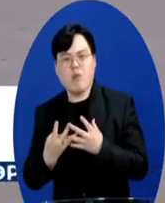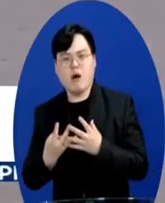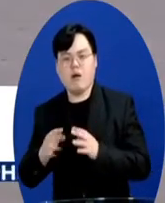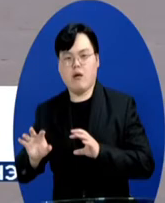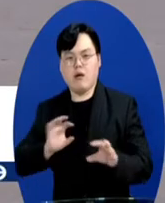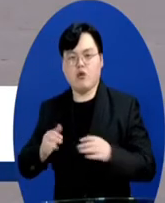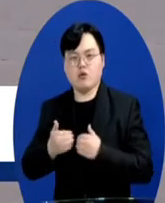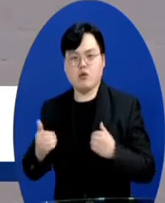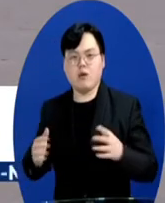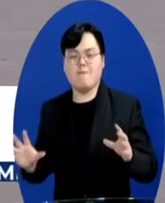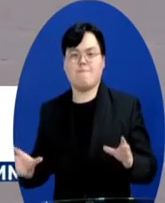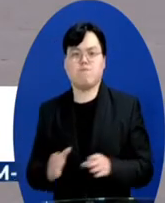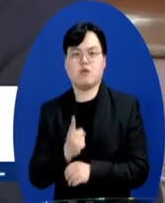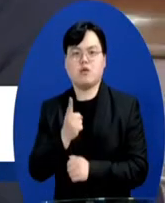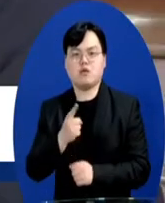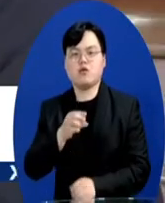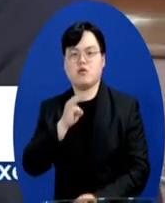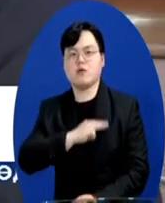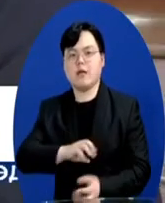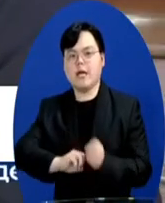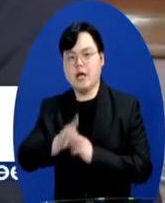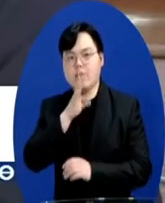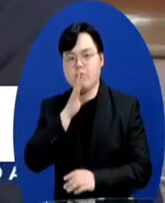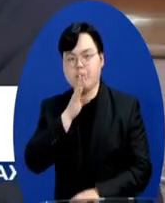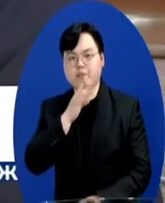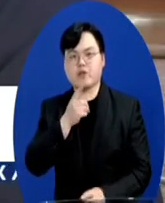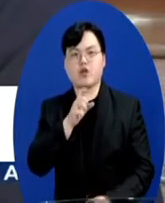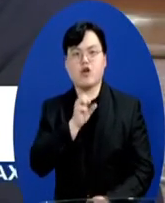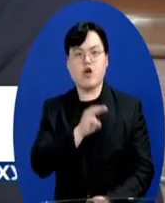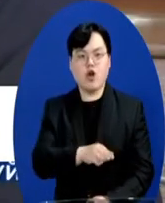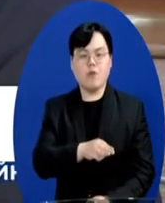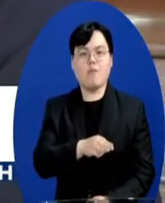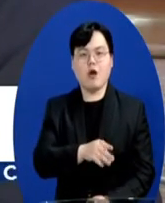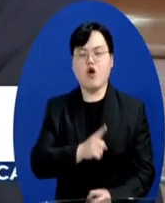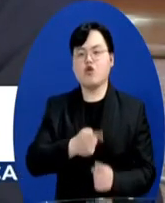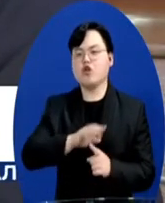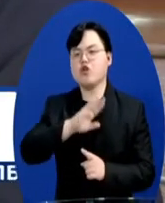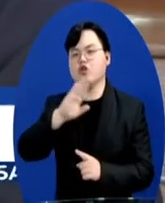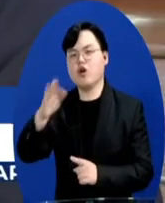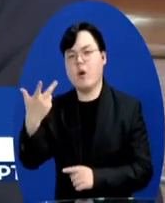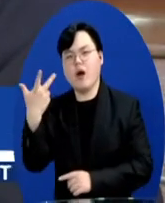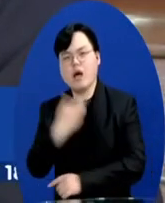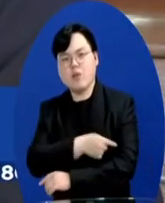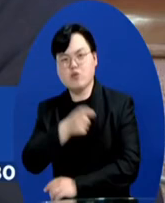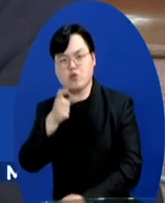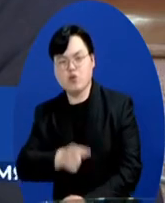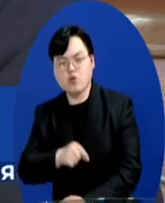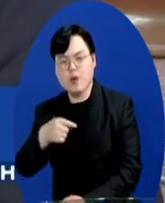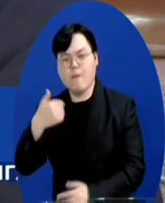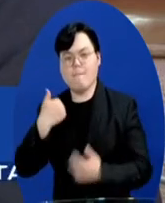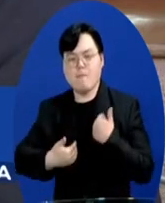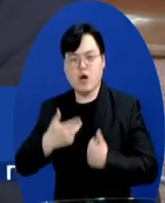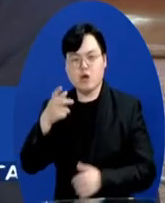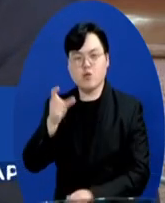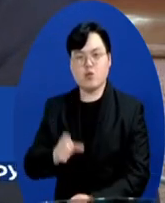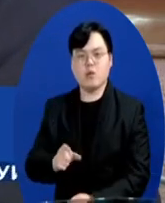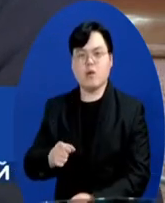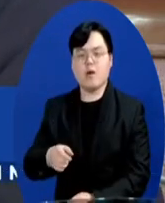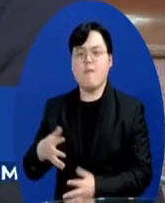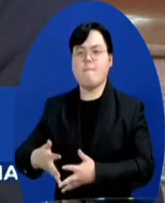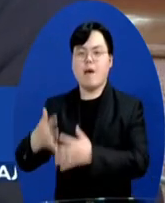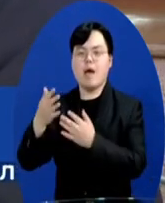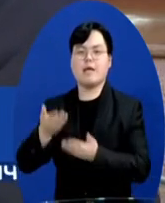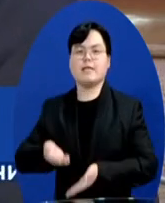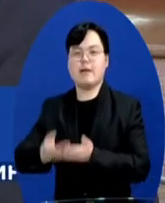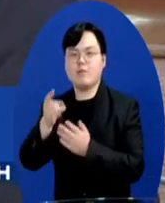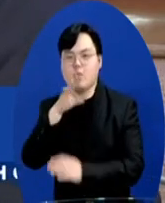орчныг нэгтгэх шаардлагатайг албаныхан хэллээ. Тус хөдөлгөөрөө очиж шилжиж ажилласан эмч, сувилагч, багш, ажилтан албан хаагчдад орон сууцны